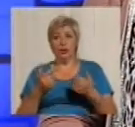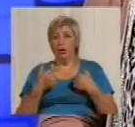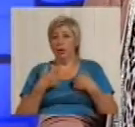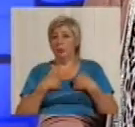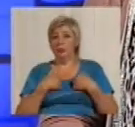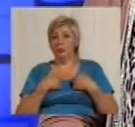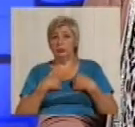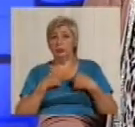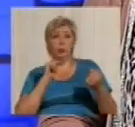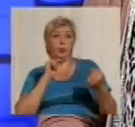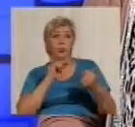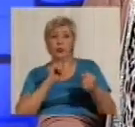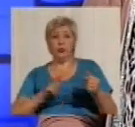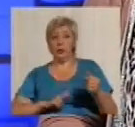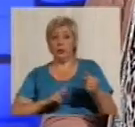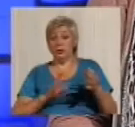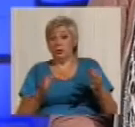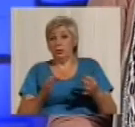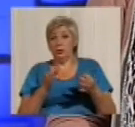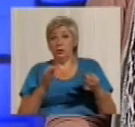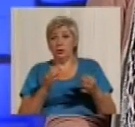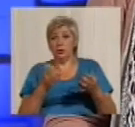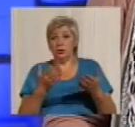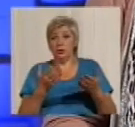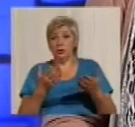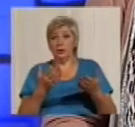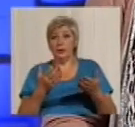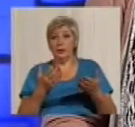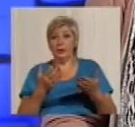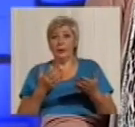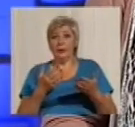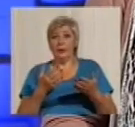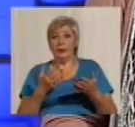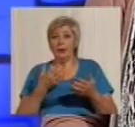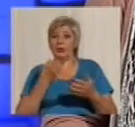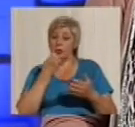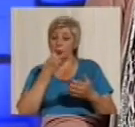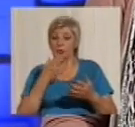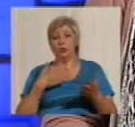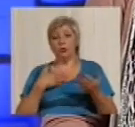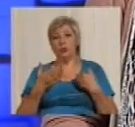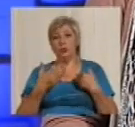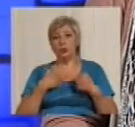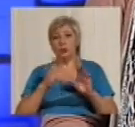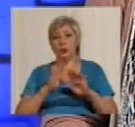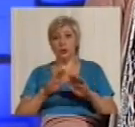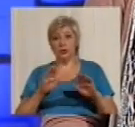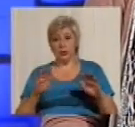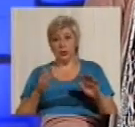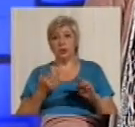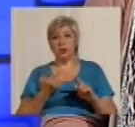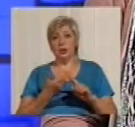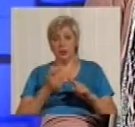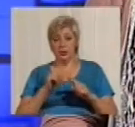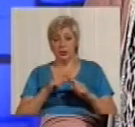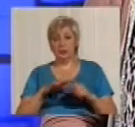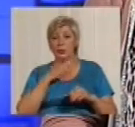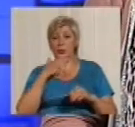директору по отношению к его отношению, в отношении его, ее отношения к детям. Она хорошо относится к детям, это чистая правда, и с этим многие